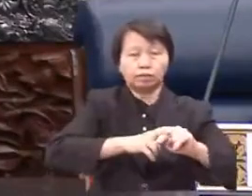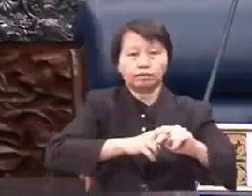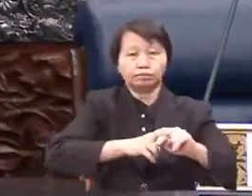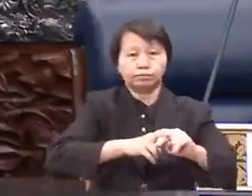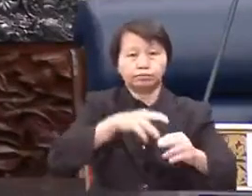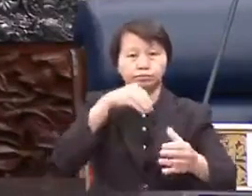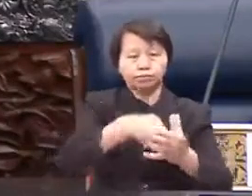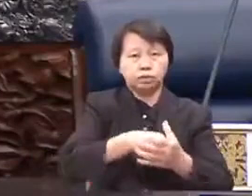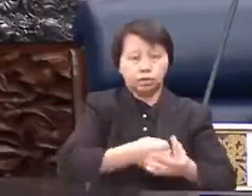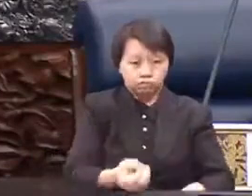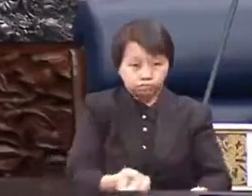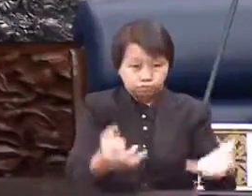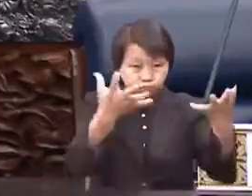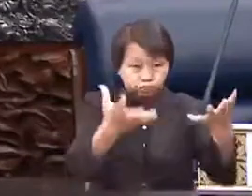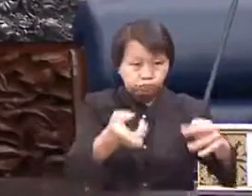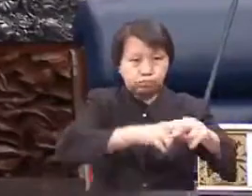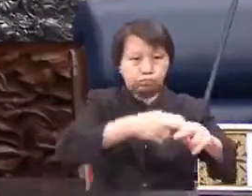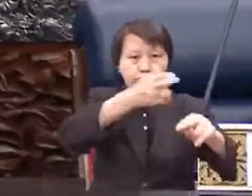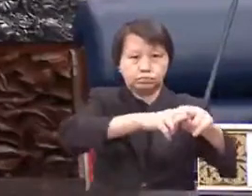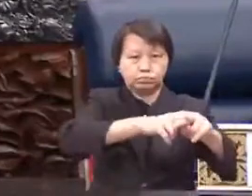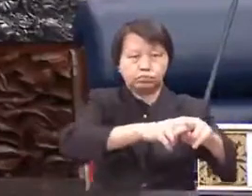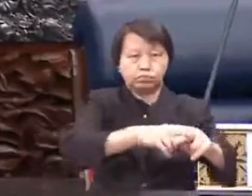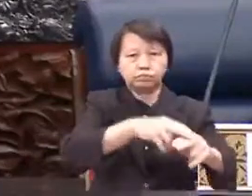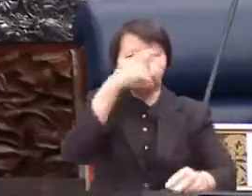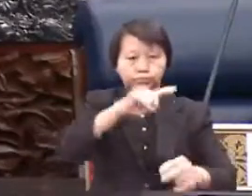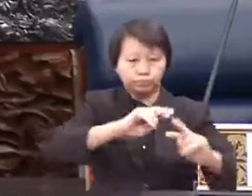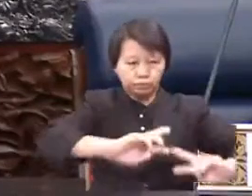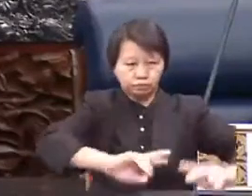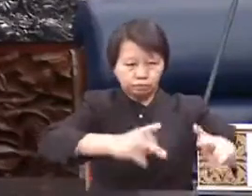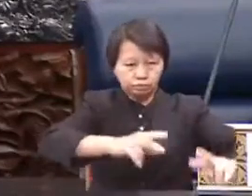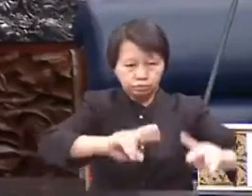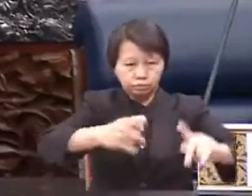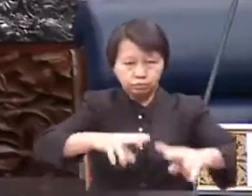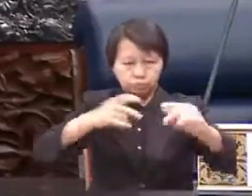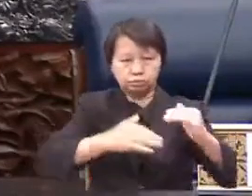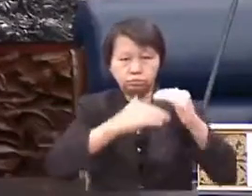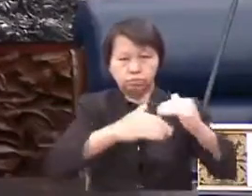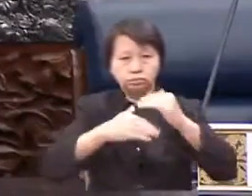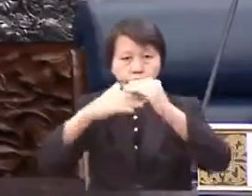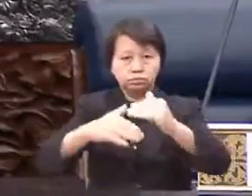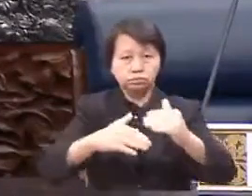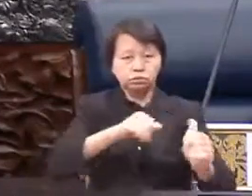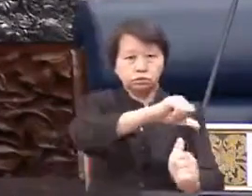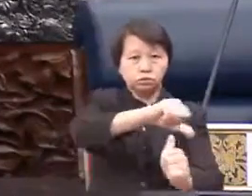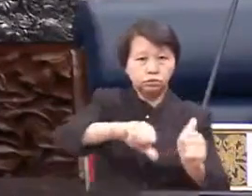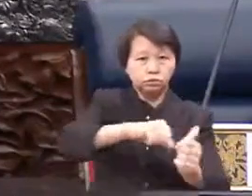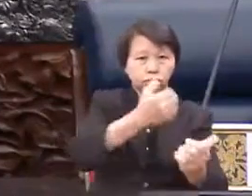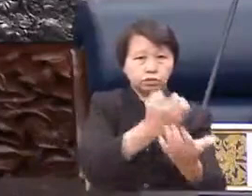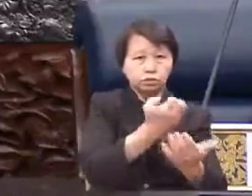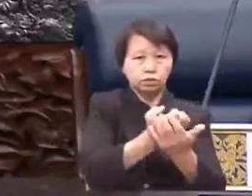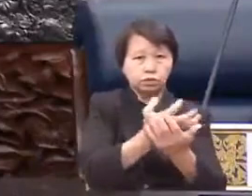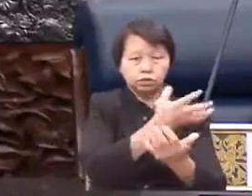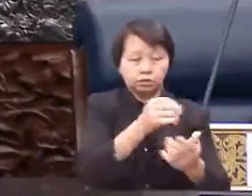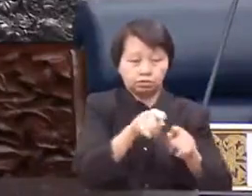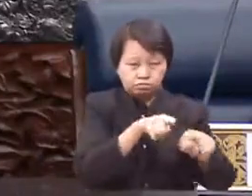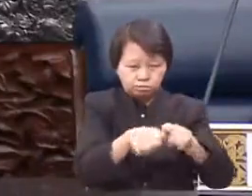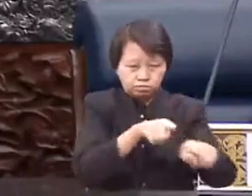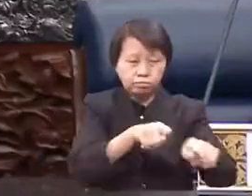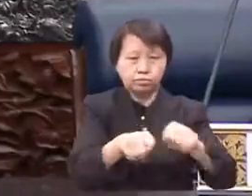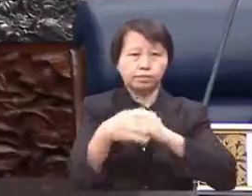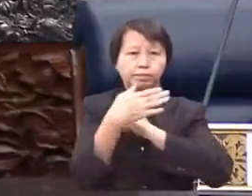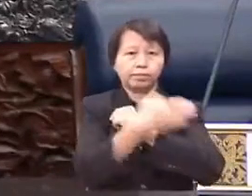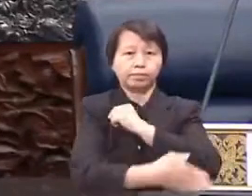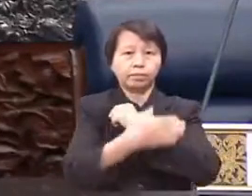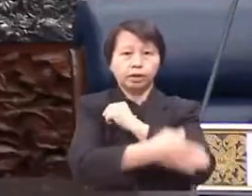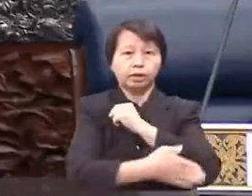dan limpahan yang berganda bagaimana meningkatkan tahap sosok ekonomi dan daya saing negara